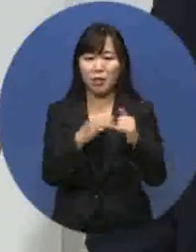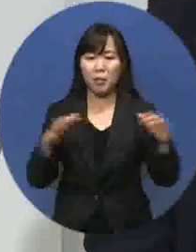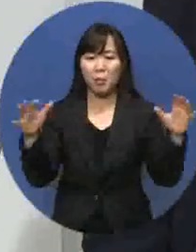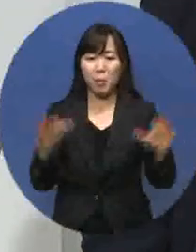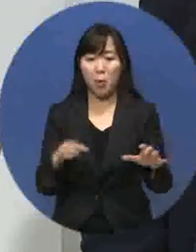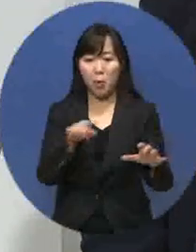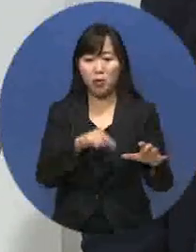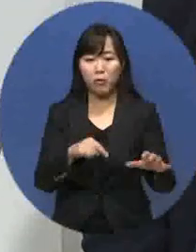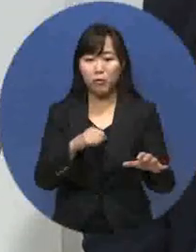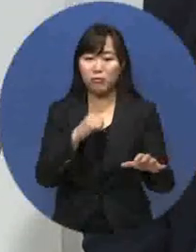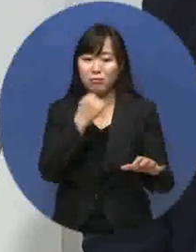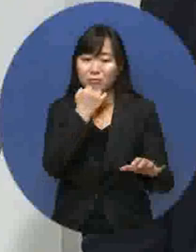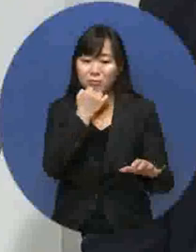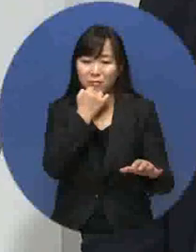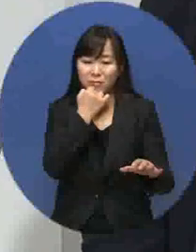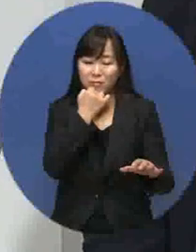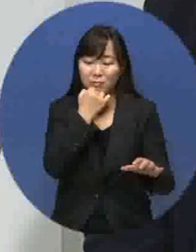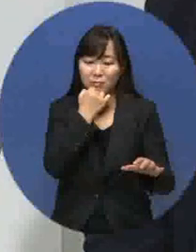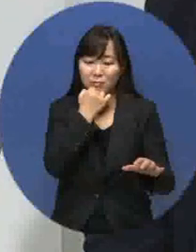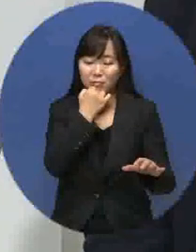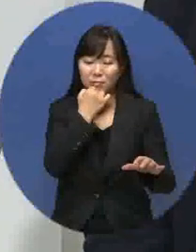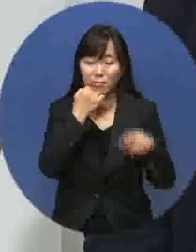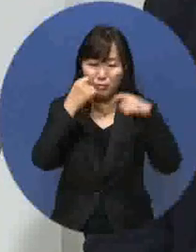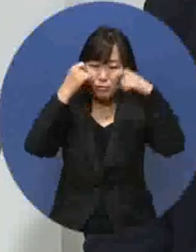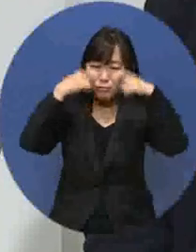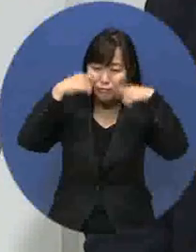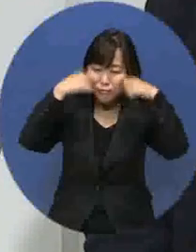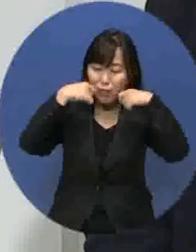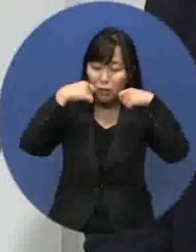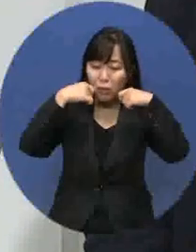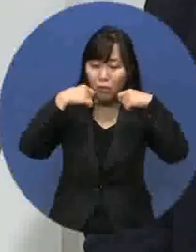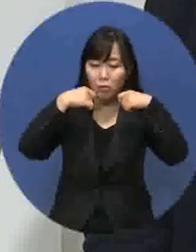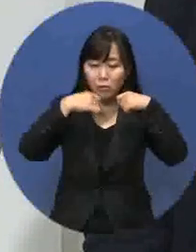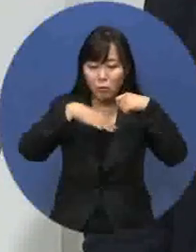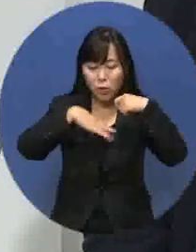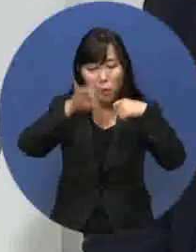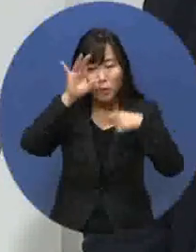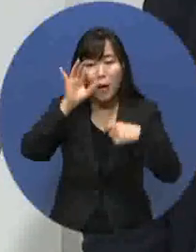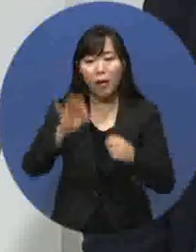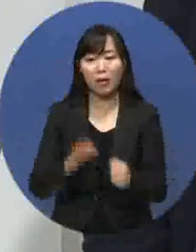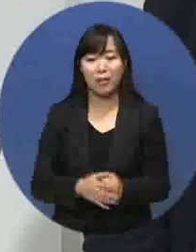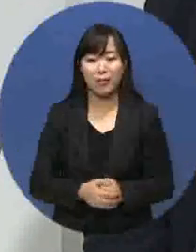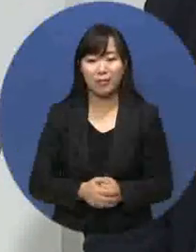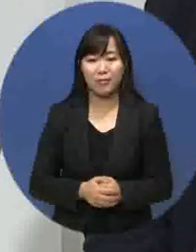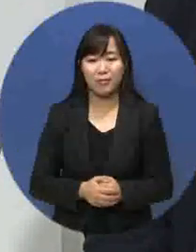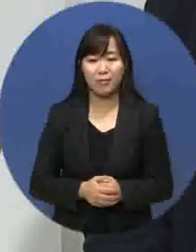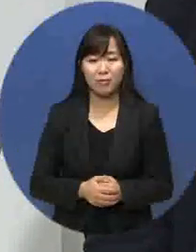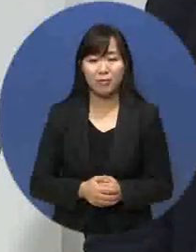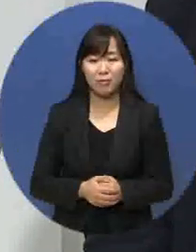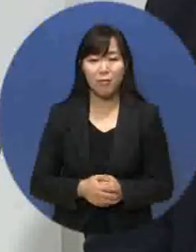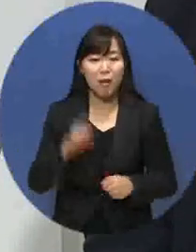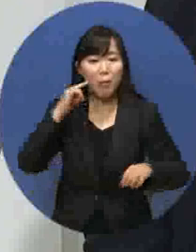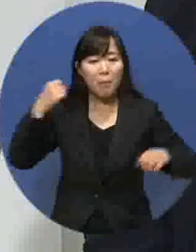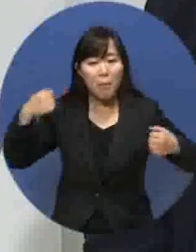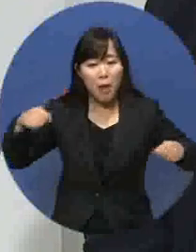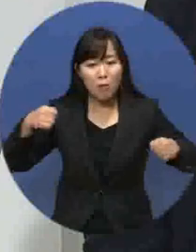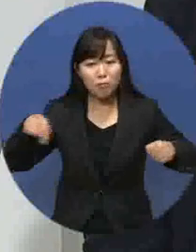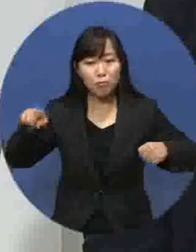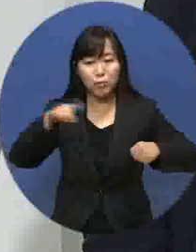사람들이 모여서 한 곳에서 이렇게 웃고 우는 걸 처음 본 거예요. 배우들에